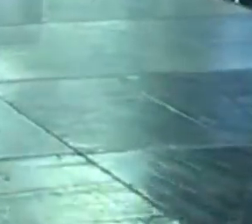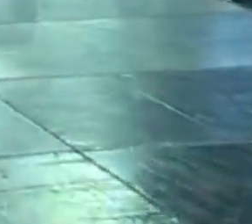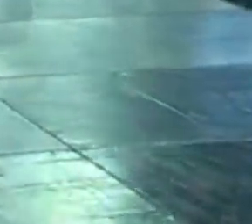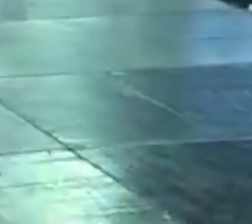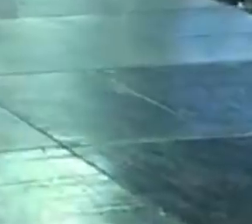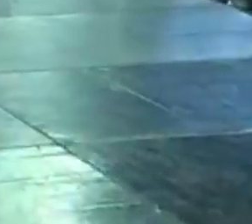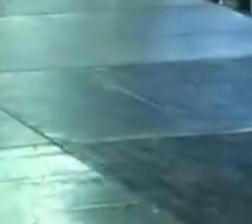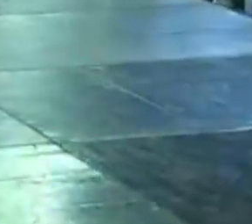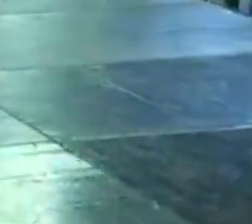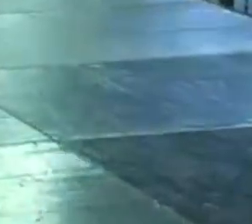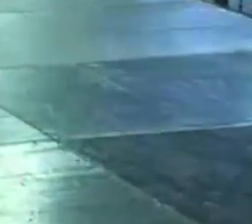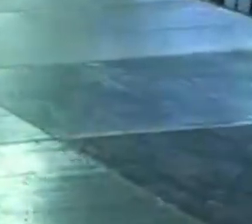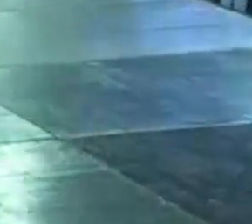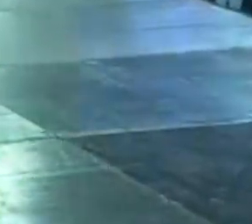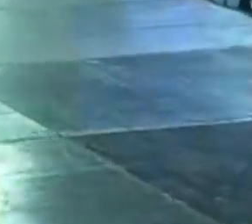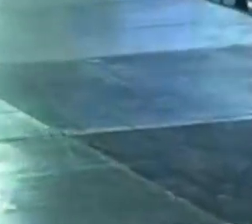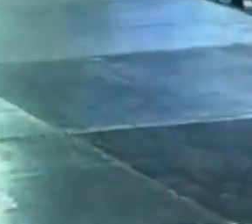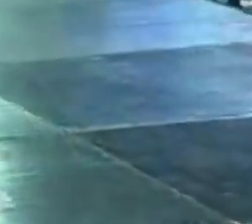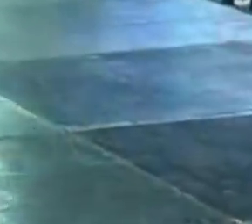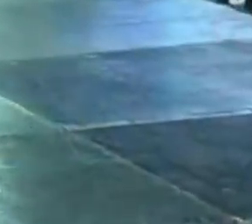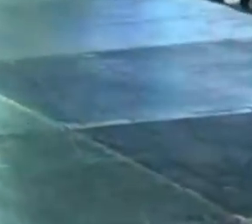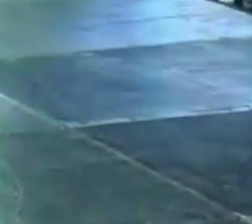ให้ทุกคนมีชีวิตที่ดีกว่าเดิม